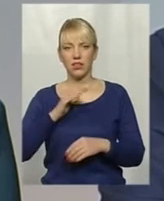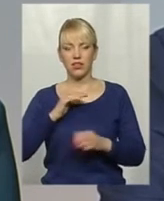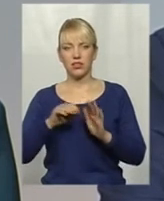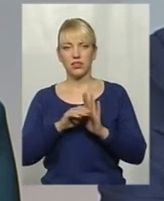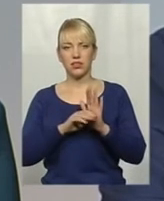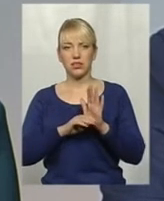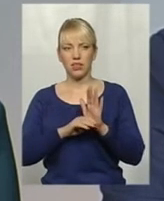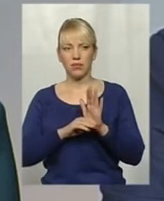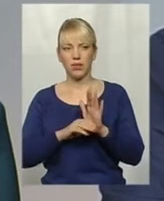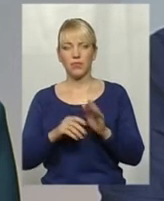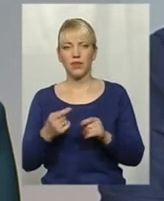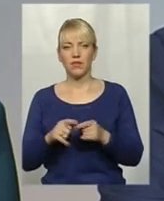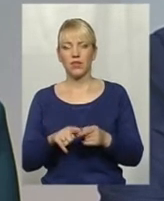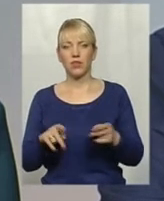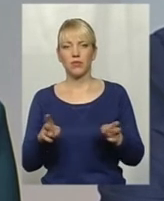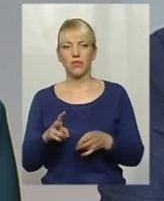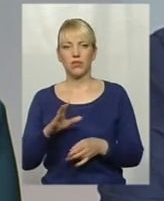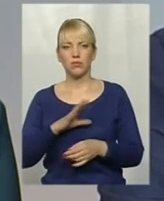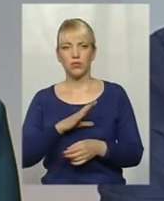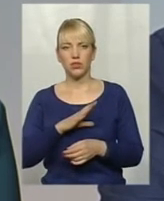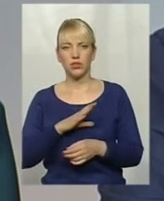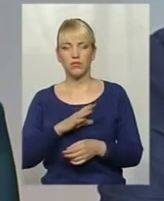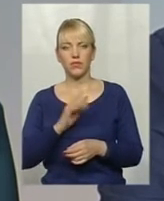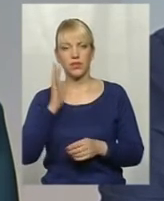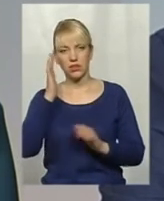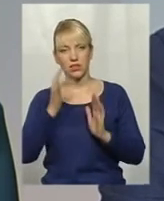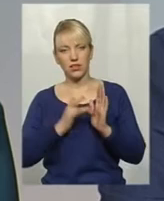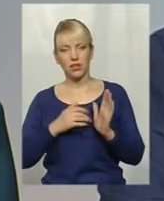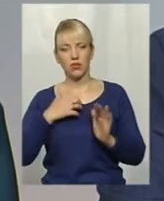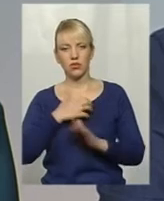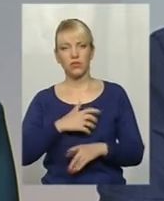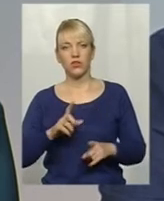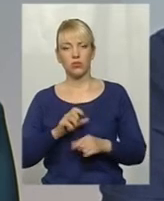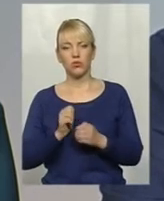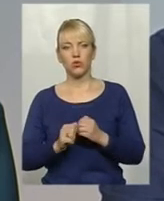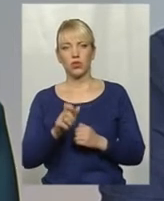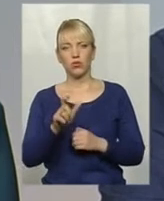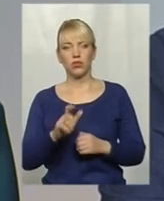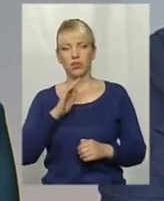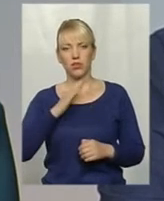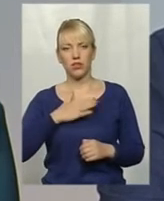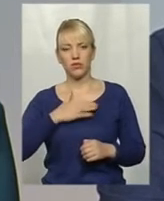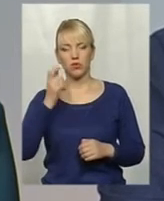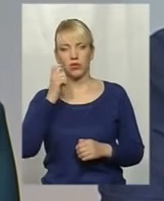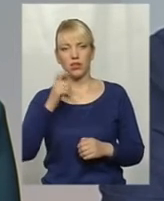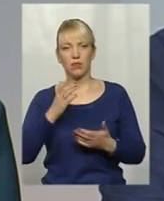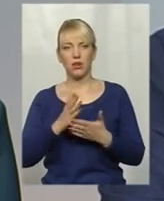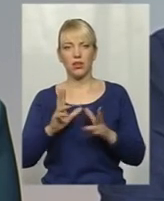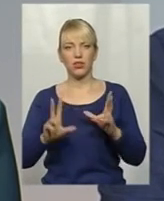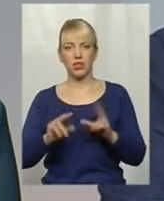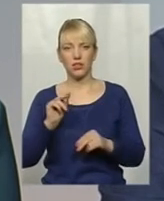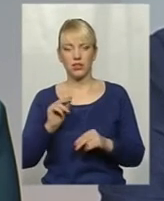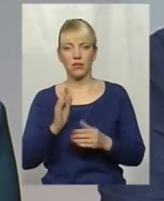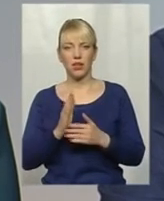всій країні, вона має бути, має за ціллю основне, щоб кожна людина на Україні мала шанс, мала